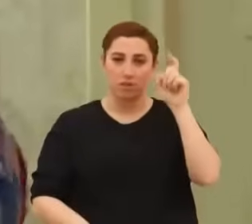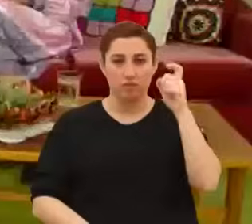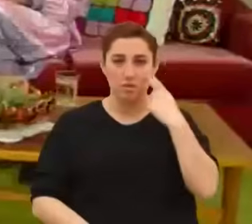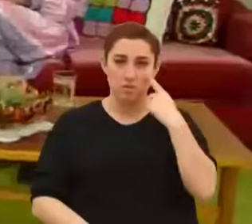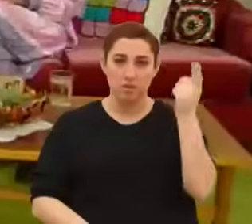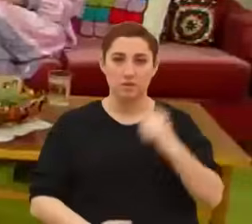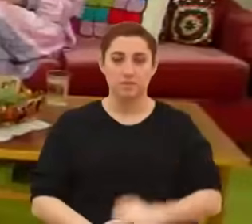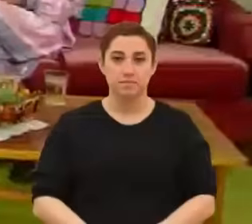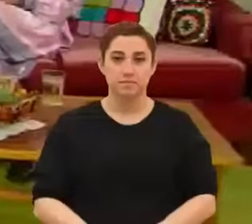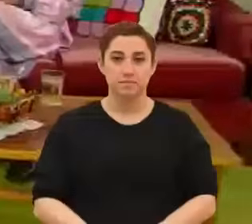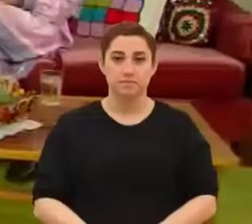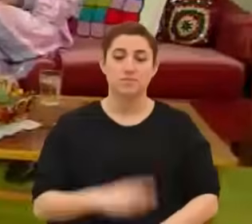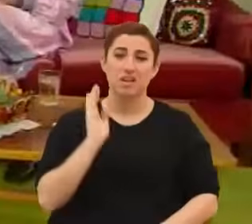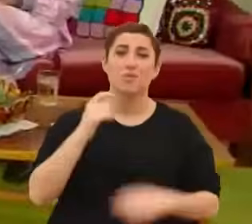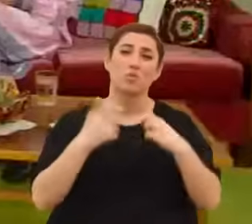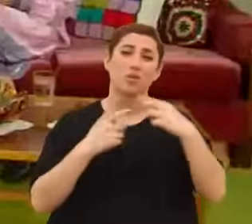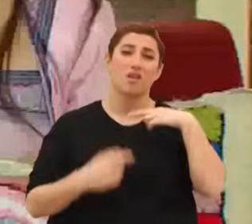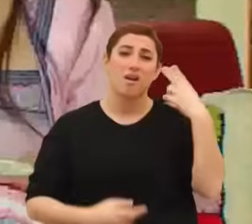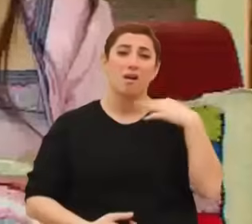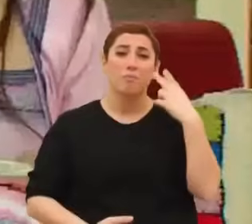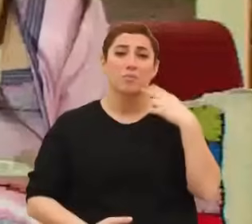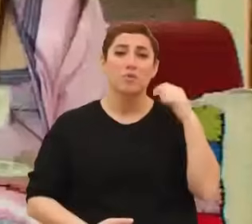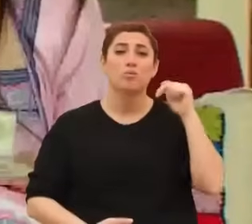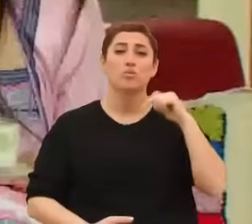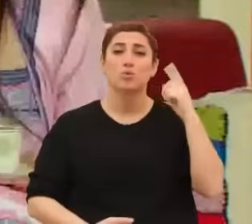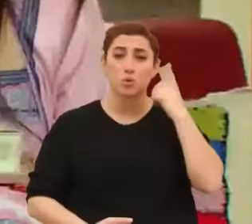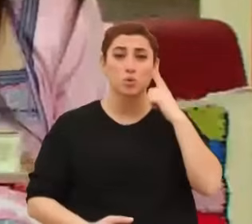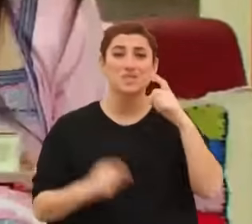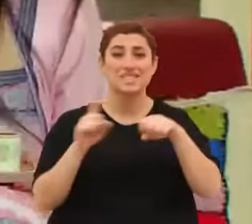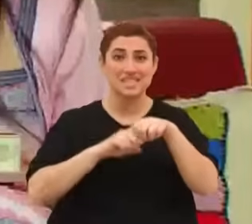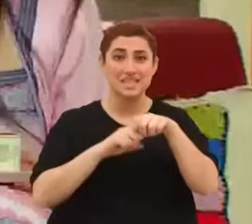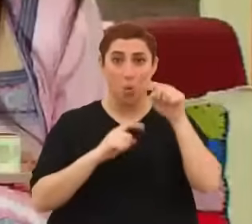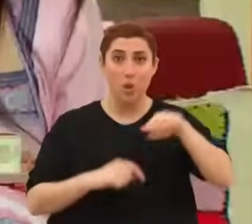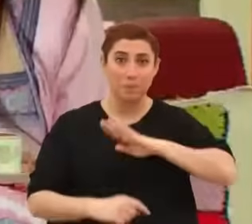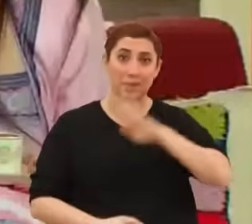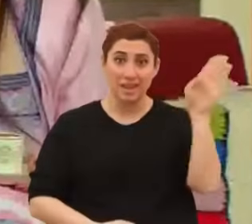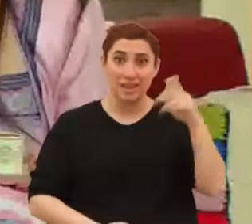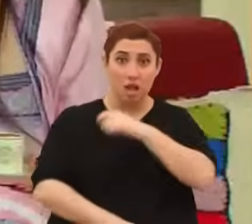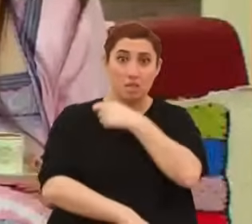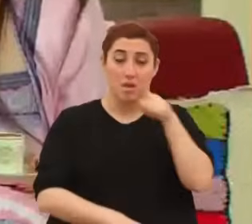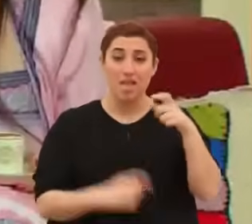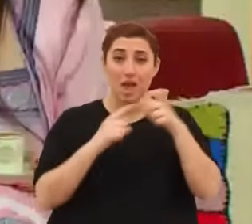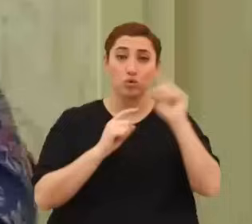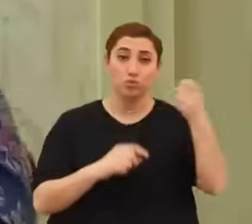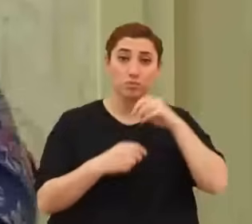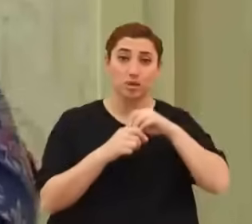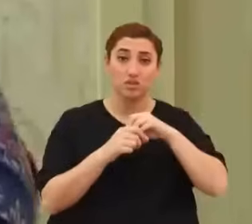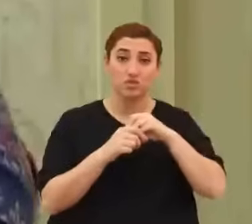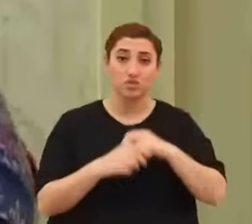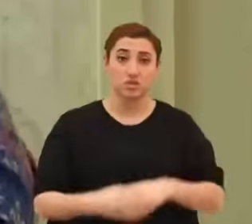sen. Ay Rukiye abla, bu duydu da sinirlendi de öyle mi gitti Almanya'ya Ergun'u